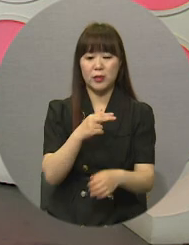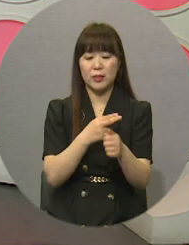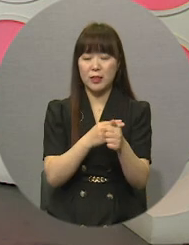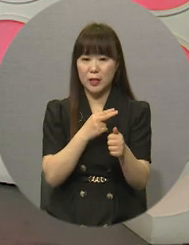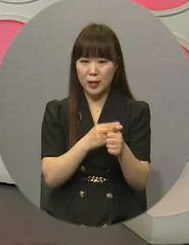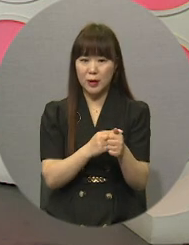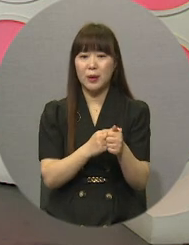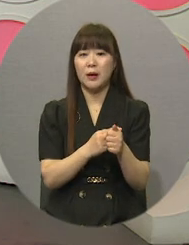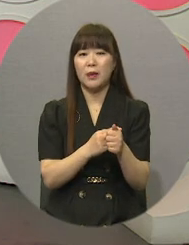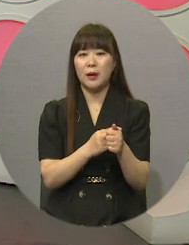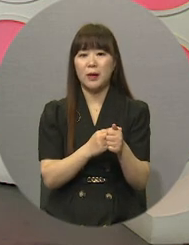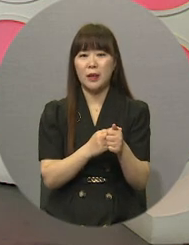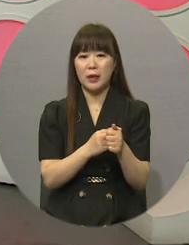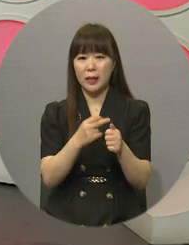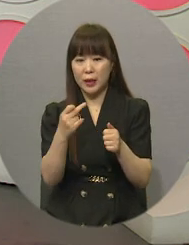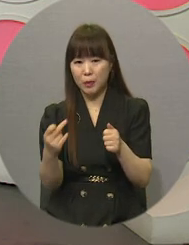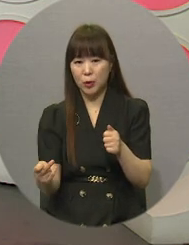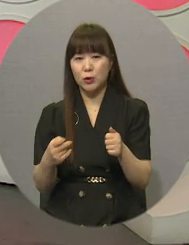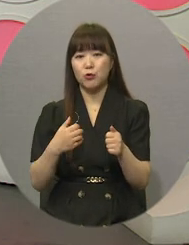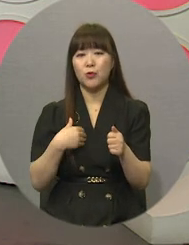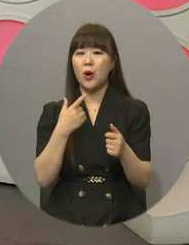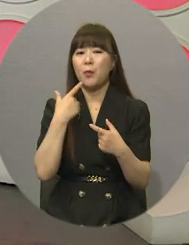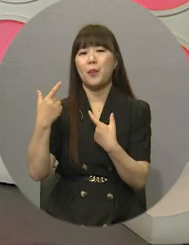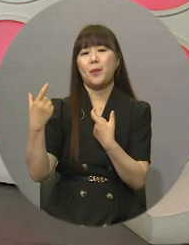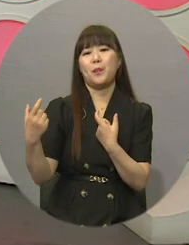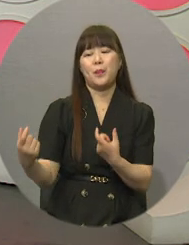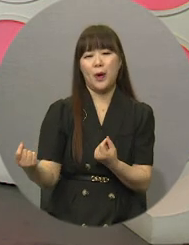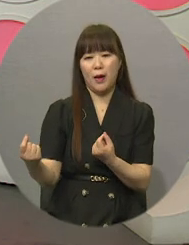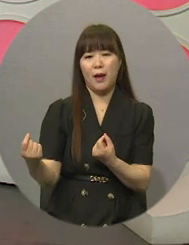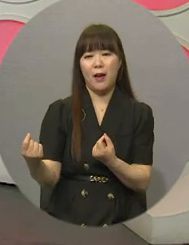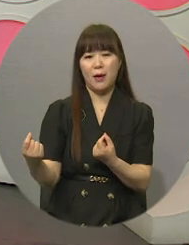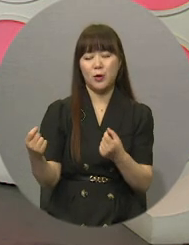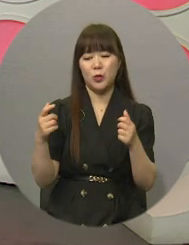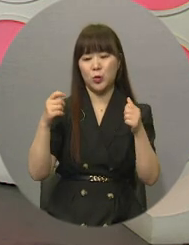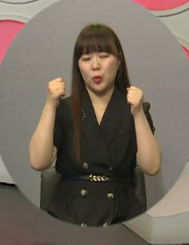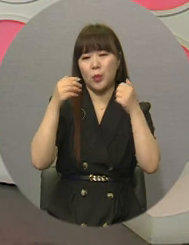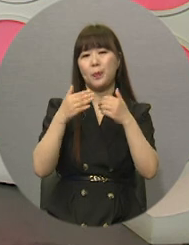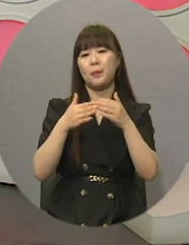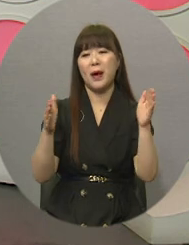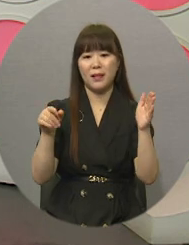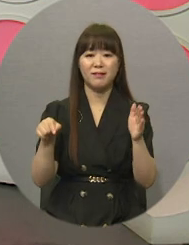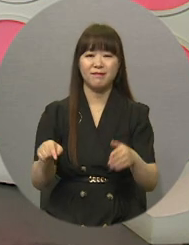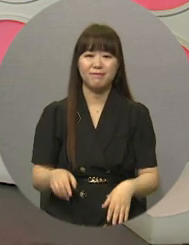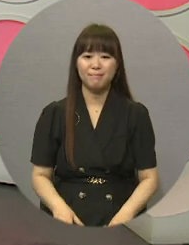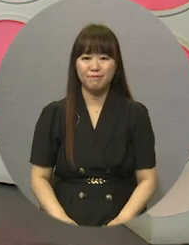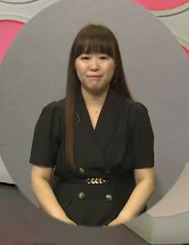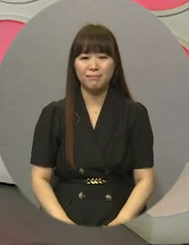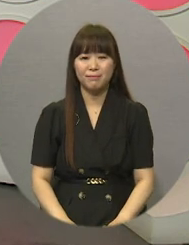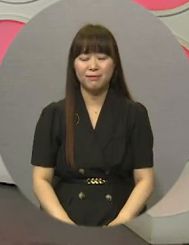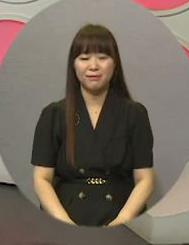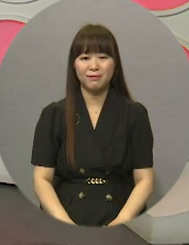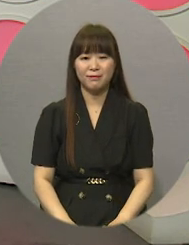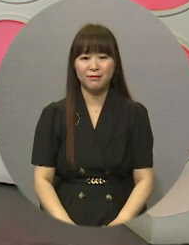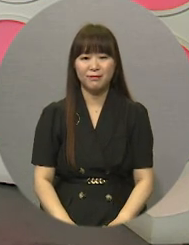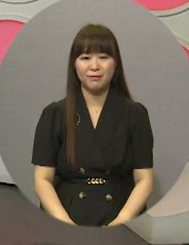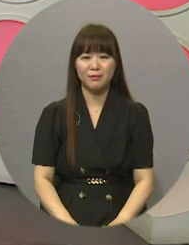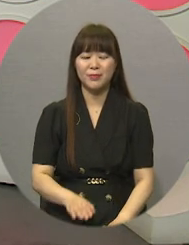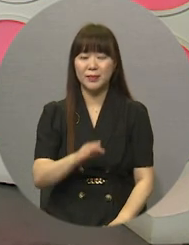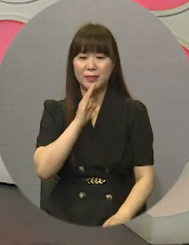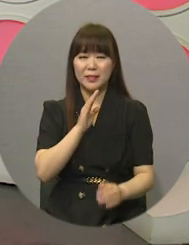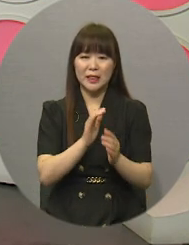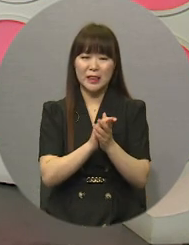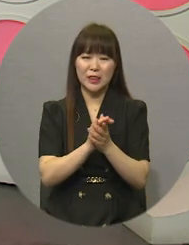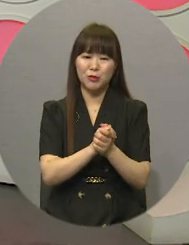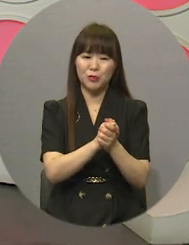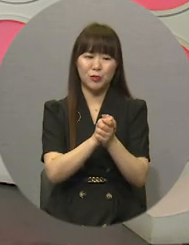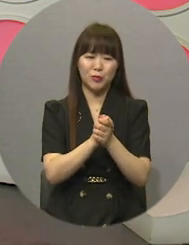구본덕 선생님 남동생이 우리와 같은 이 졸업반이었다고 합니다. 근데 이거 굉장히